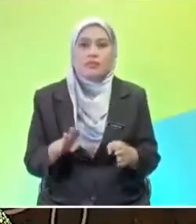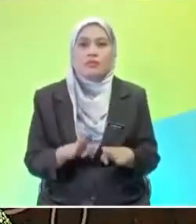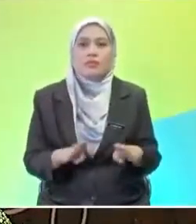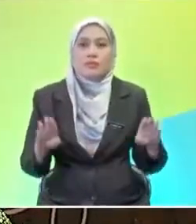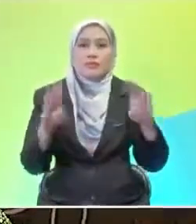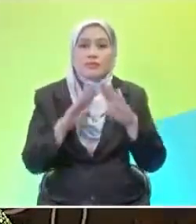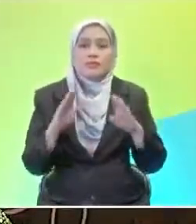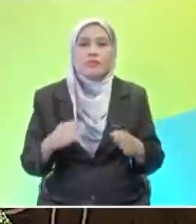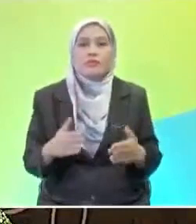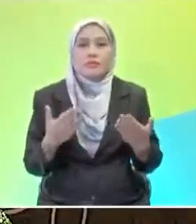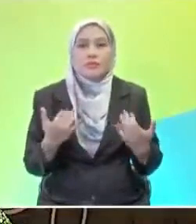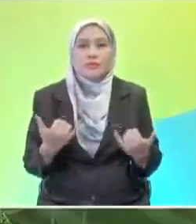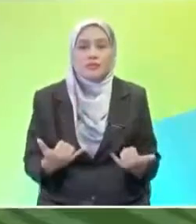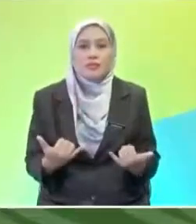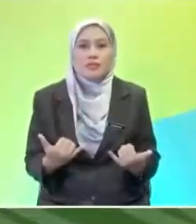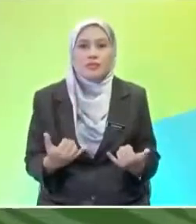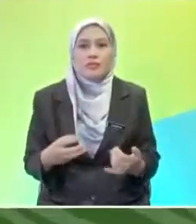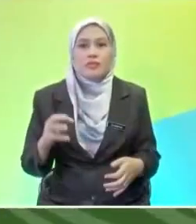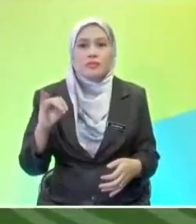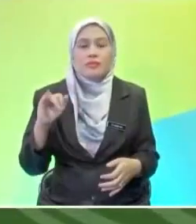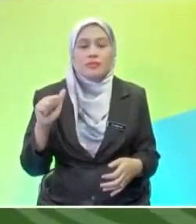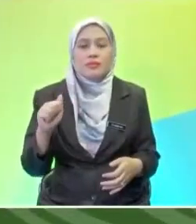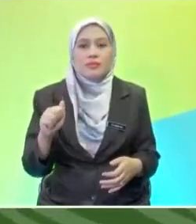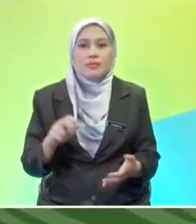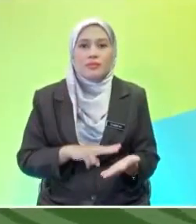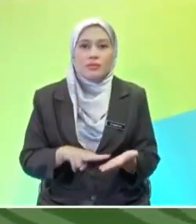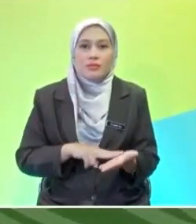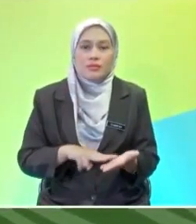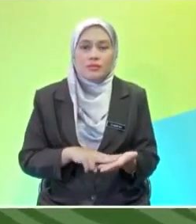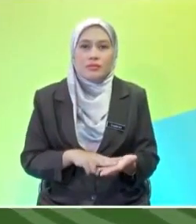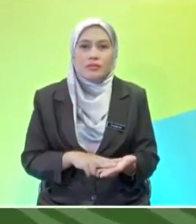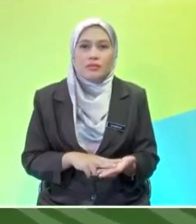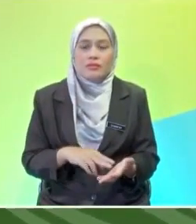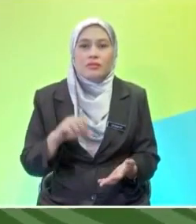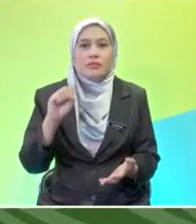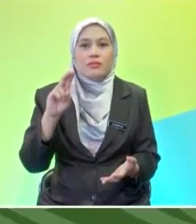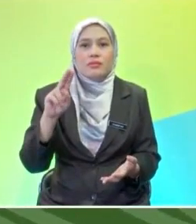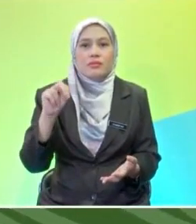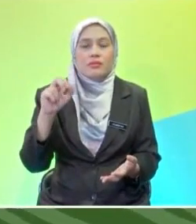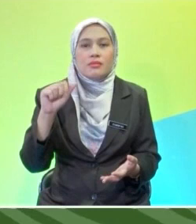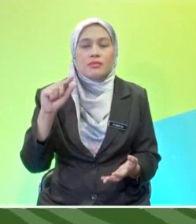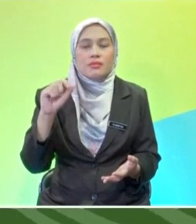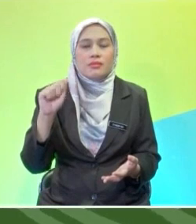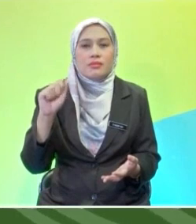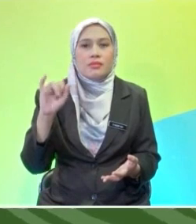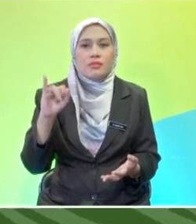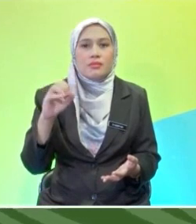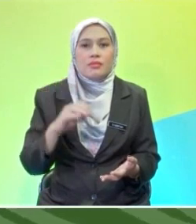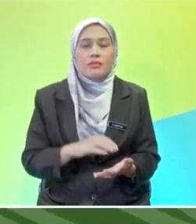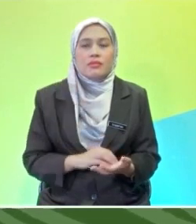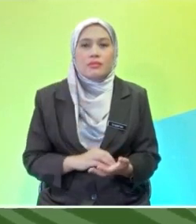Mia? Okey Mia. Boleh. Okey. Sungai Siput, 15 Ogos.